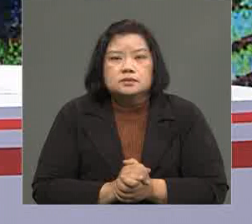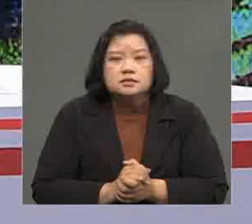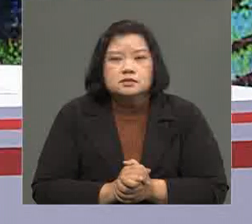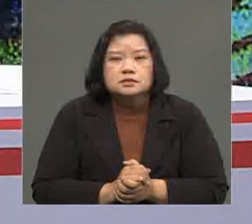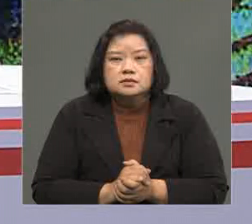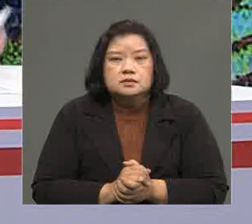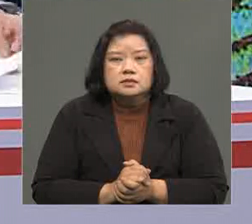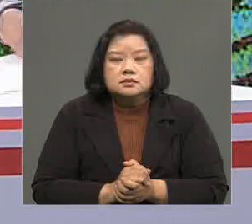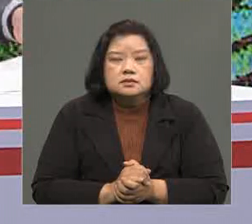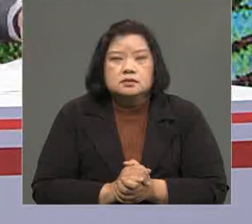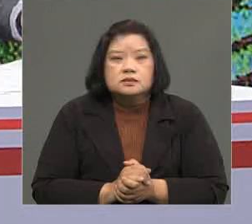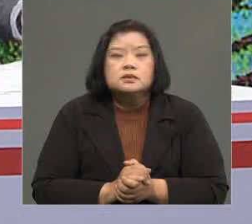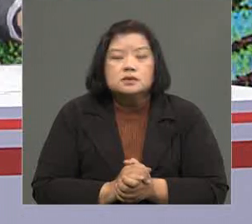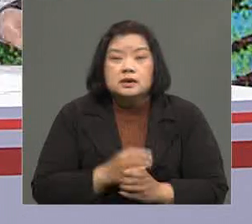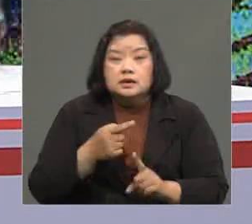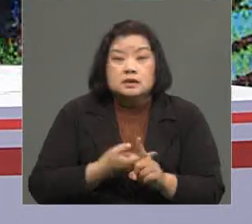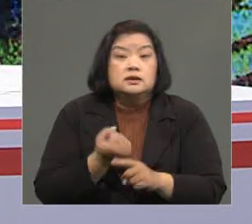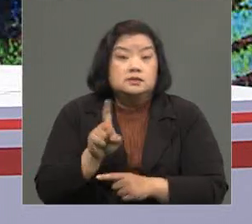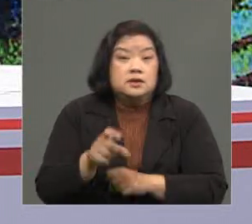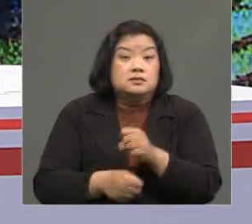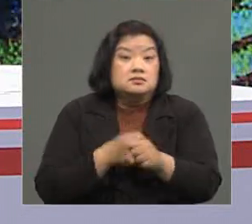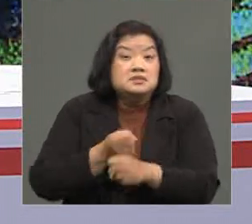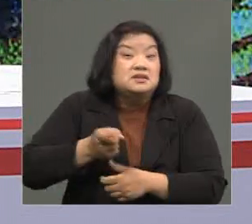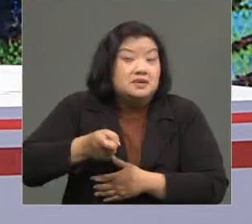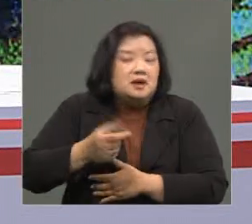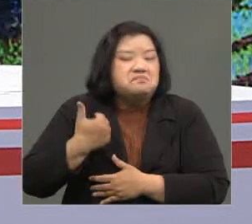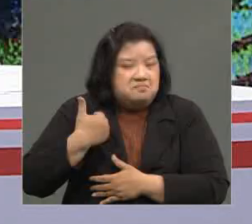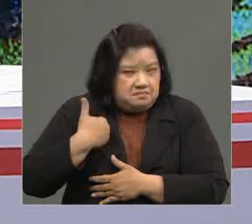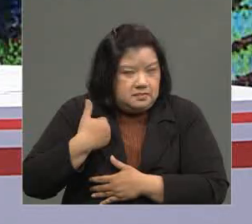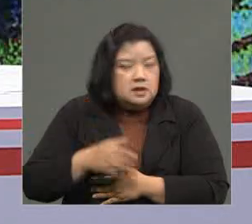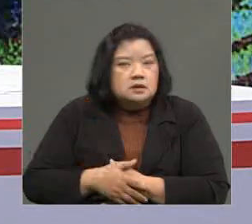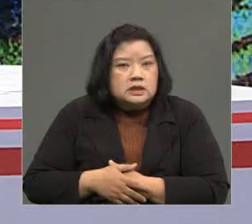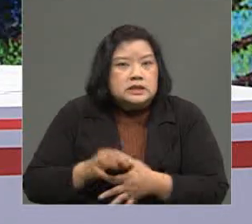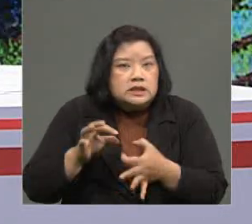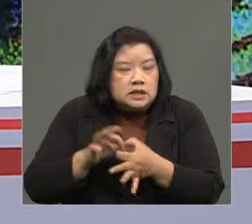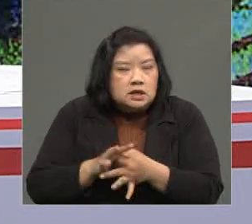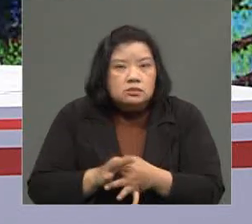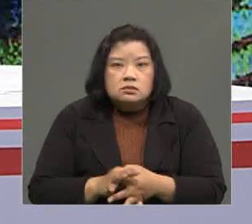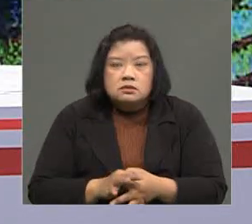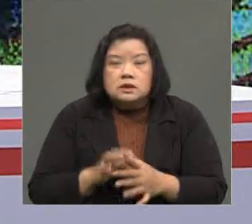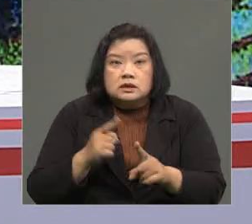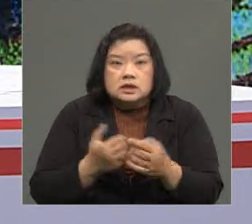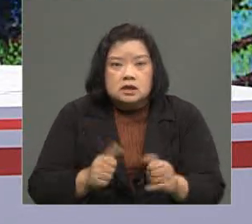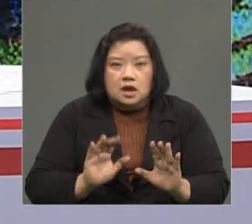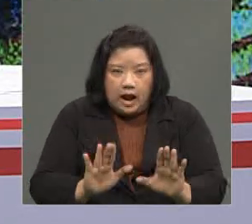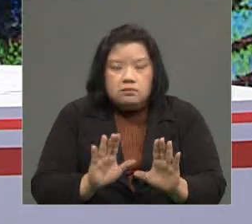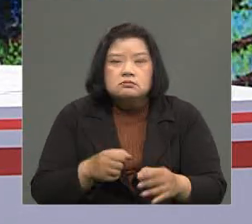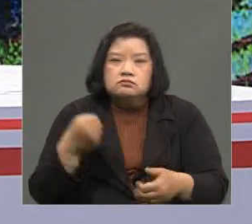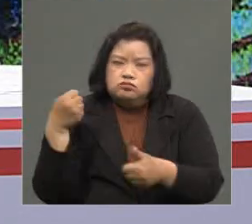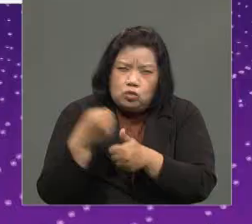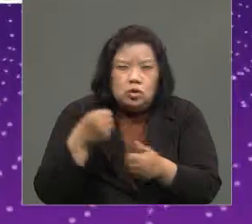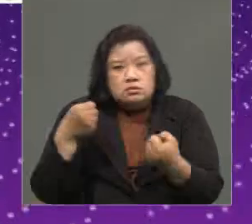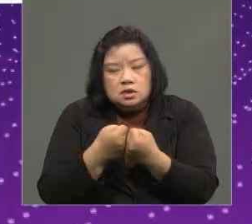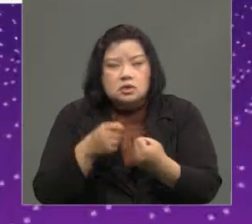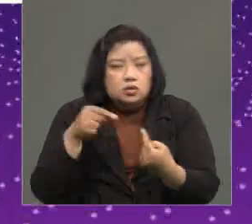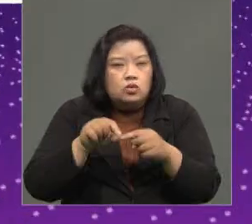สำหรับเดือนพฤศจิกายนของทุกปีนะครับเป็นเดือนแห่งการรณรงค์ยุติความรุนแรงต่อเด็กและสตรีรัฐบาลได้รณรงค์หยุดความรุน